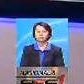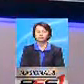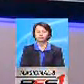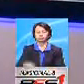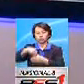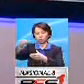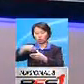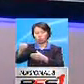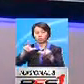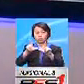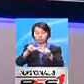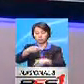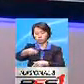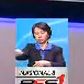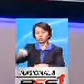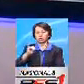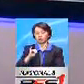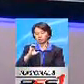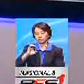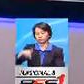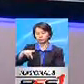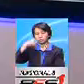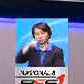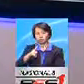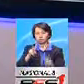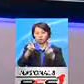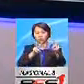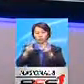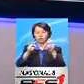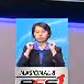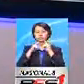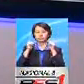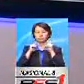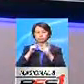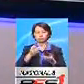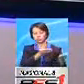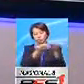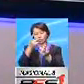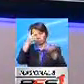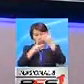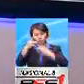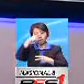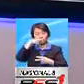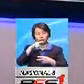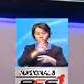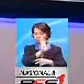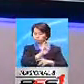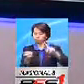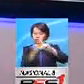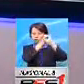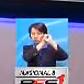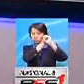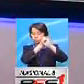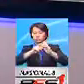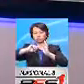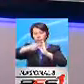pengeluaran permit peredaran antarabangsa ICP kepada pemilik Van persendirian pengangkut pelancong dari Thailand digantung sementara